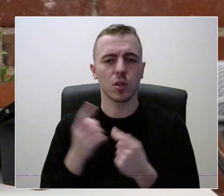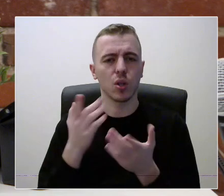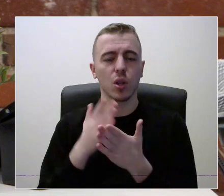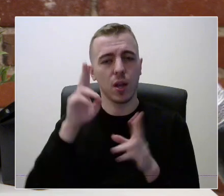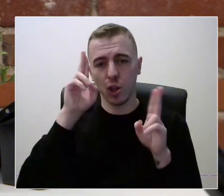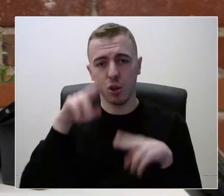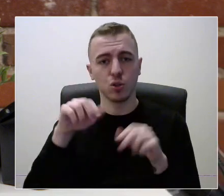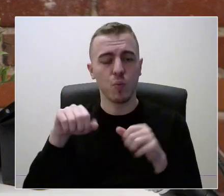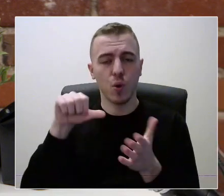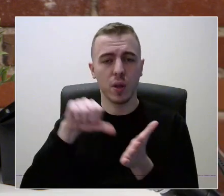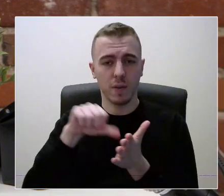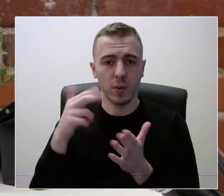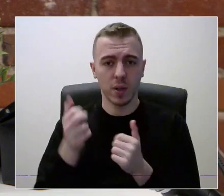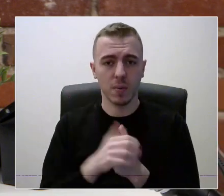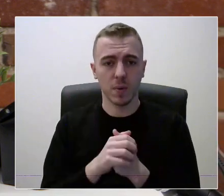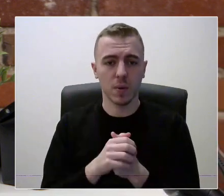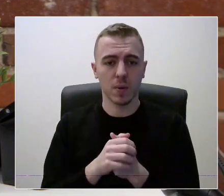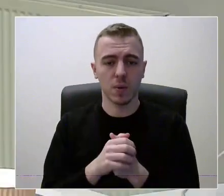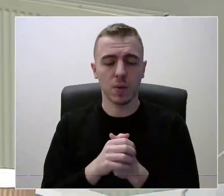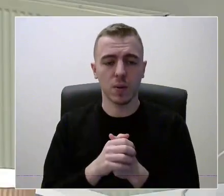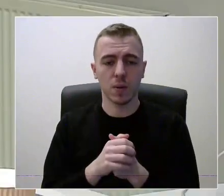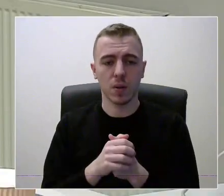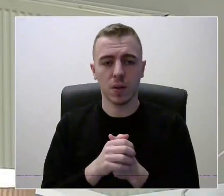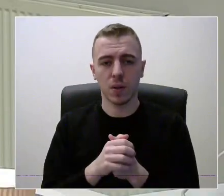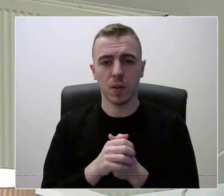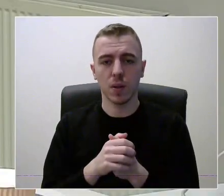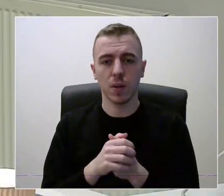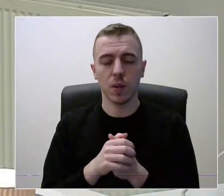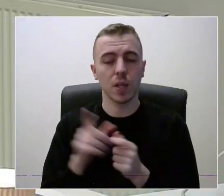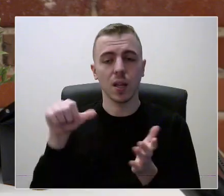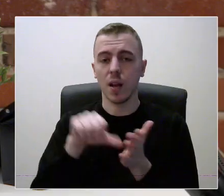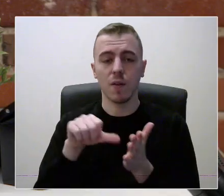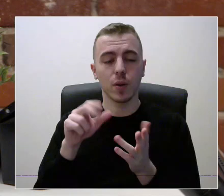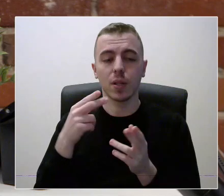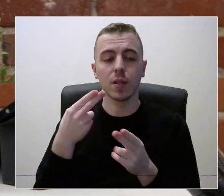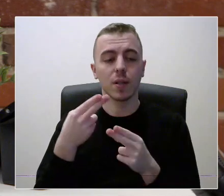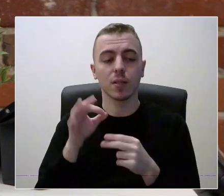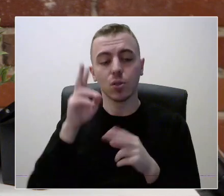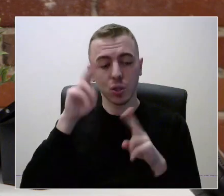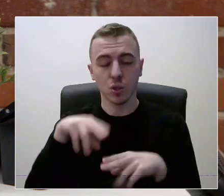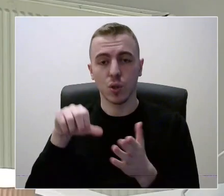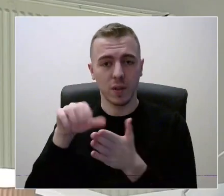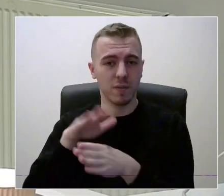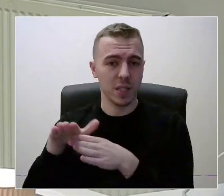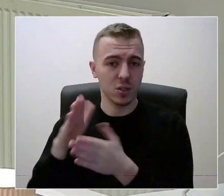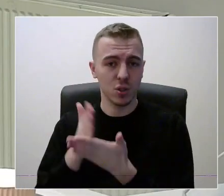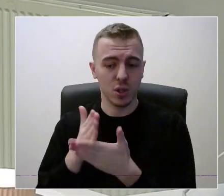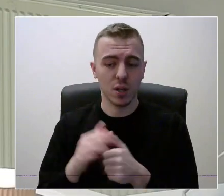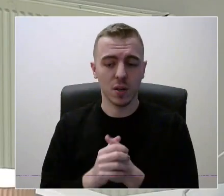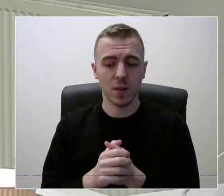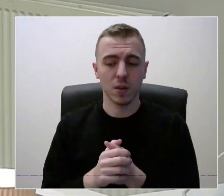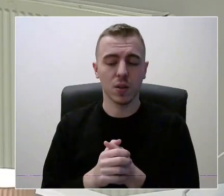gali dalyvauti, ar ne? Aš taip suprantu, abejo, jeigu neturi įmonės. Jie nedalyvauja, nes nežino, kad kažkas vyksta, aš taip nes suprantu. Nes čia siunčia